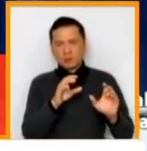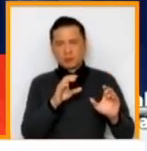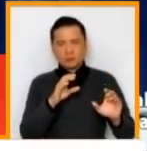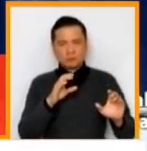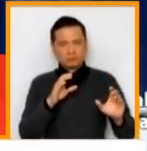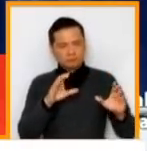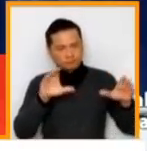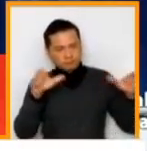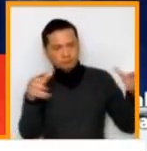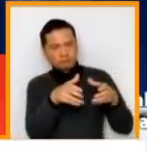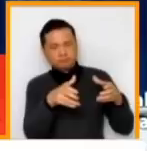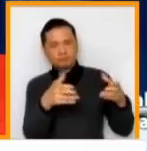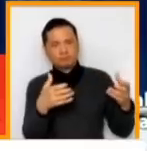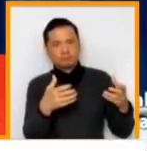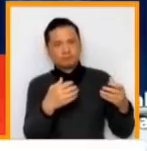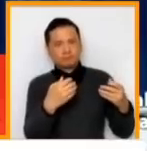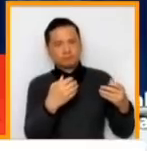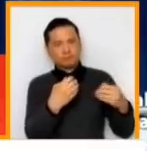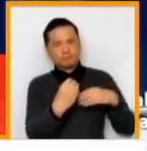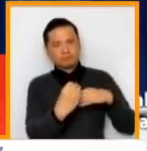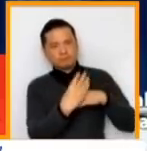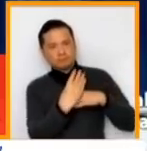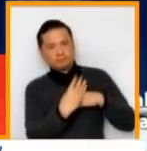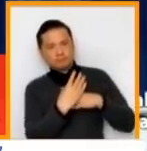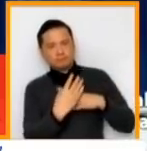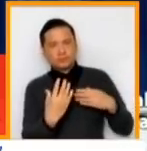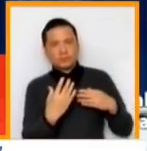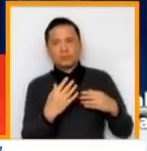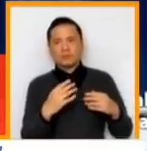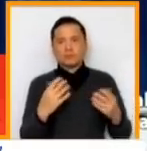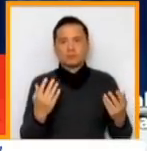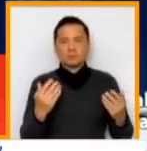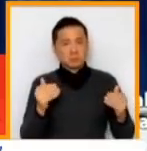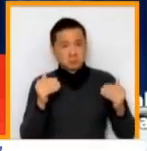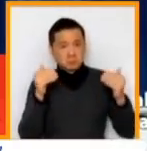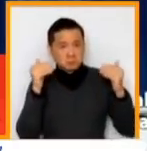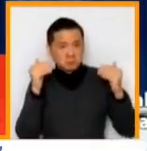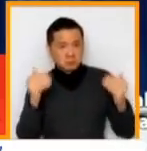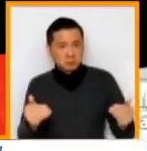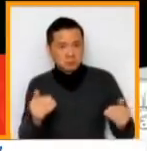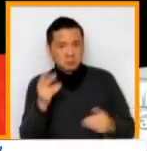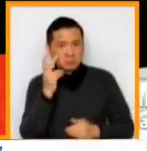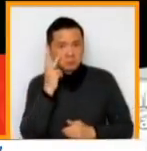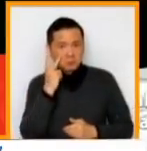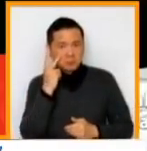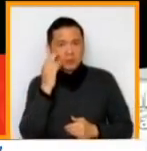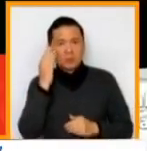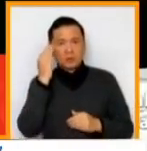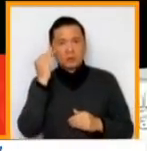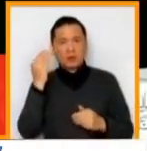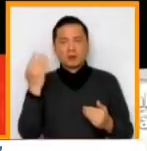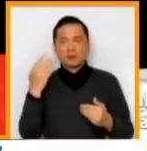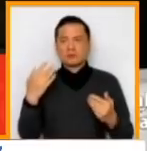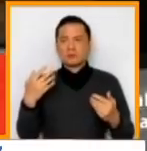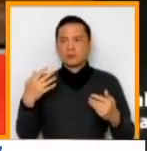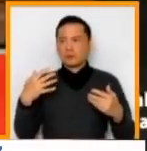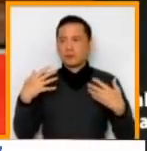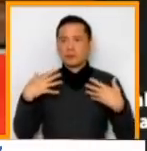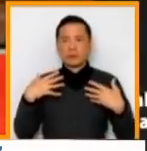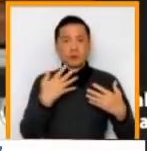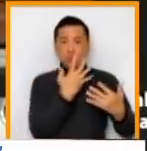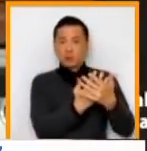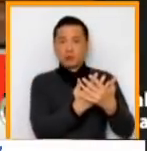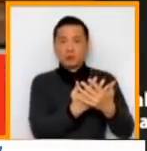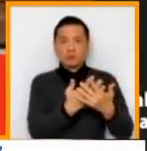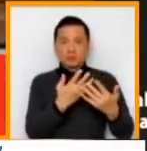kailan ako papasok sa kulungan para makapagbalot ako ng damit. Hindi po mangyayari yun. Gaya nga na sinabi niya,